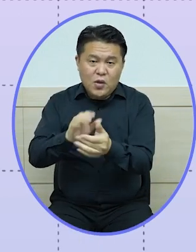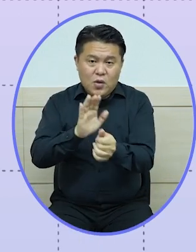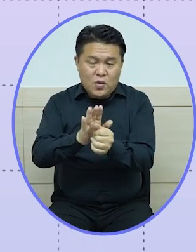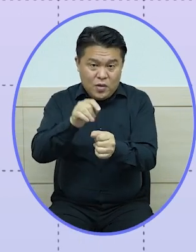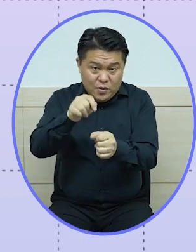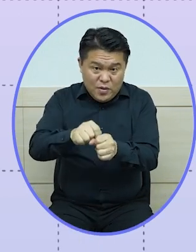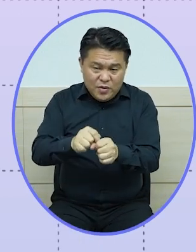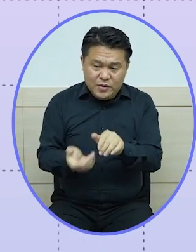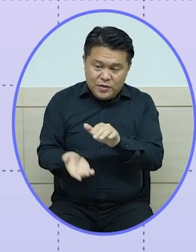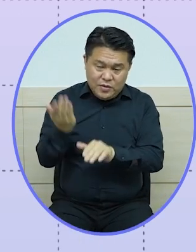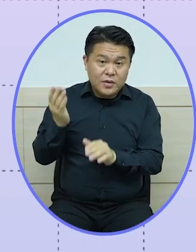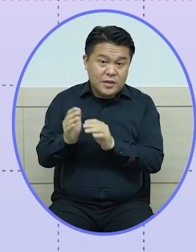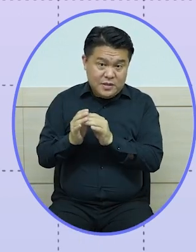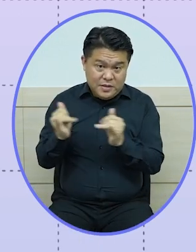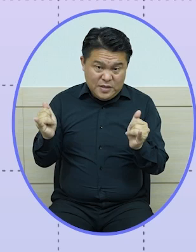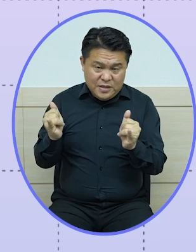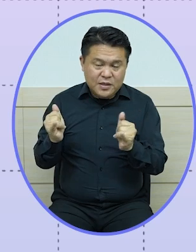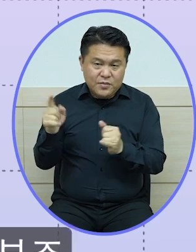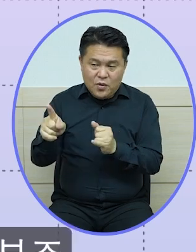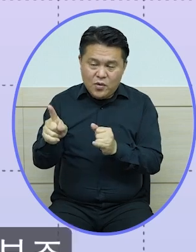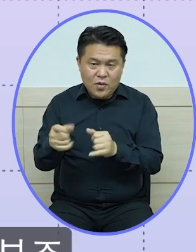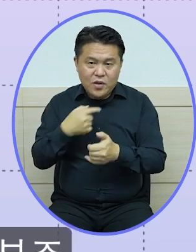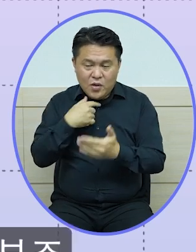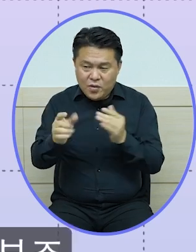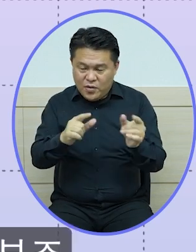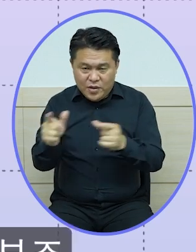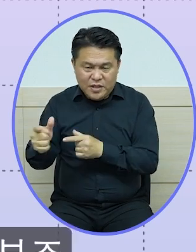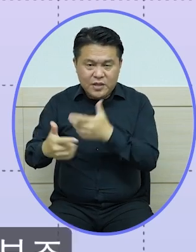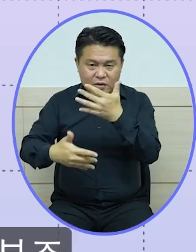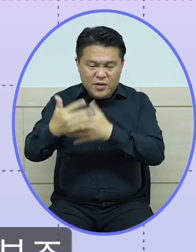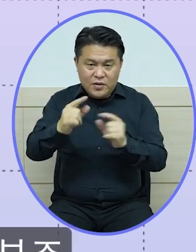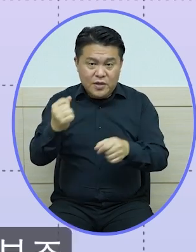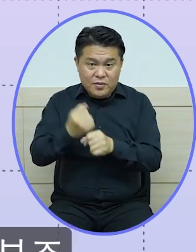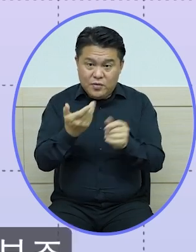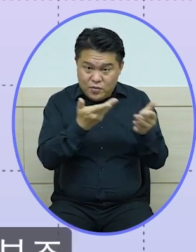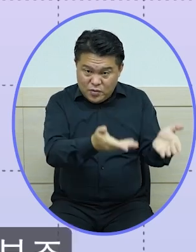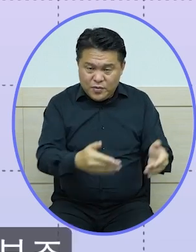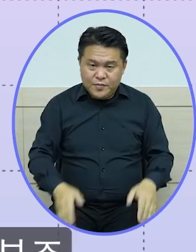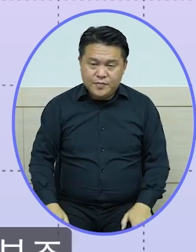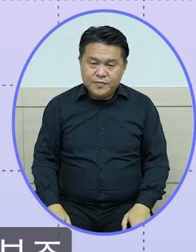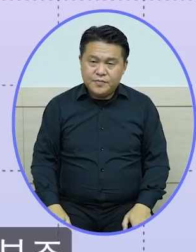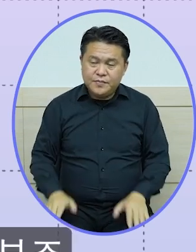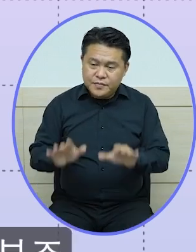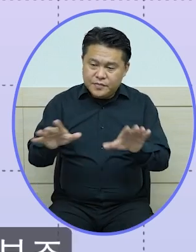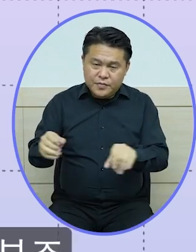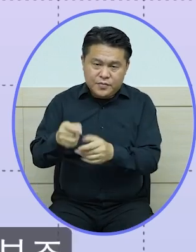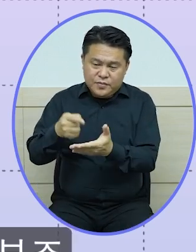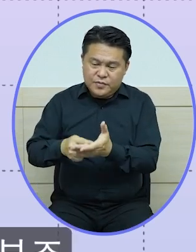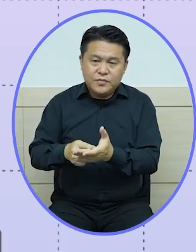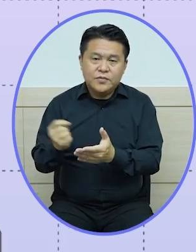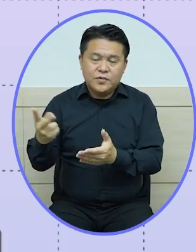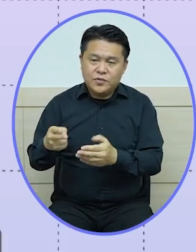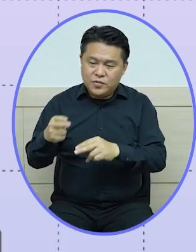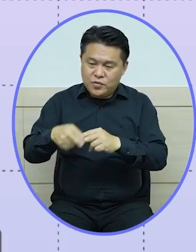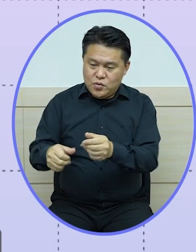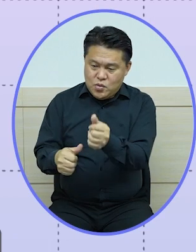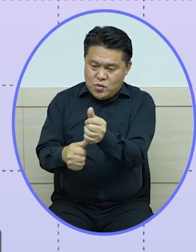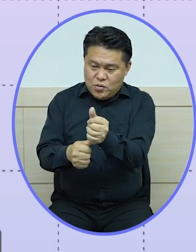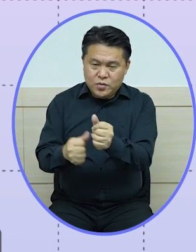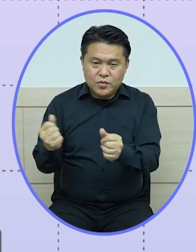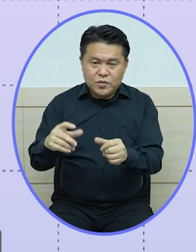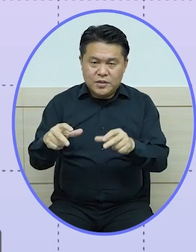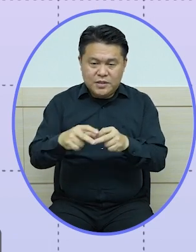자료를 제공해서 배포하였습니다. 인터뷰에 참석한 선배 취업자들은 총무, 주방보조, 인식개선